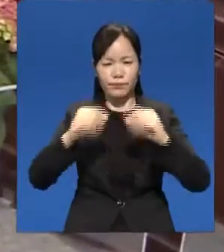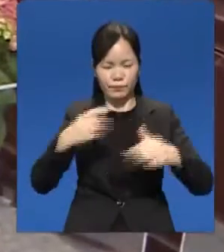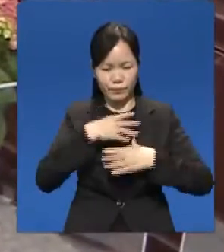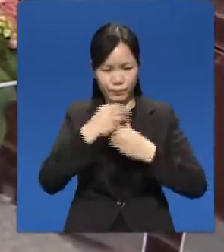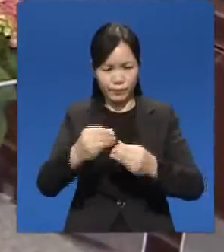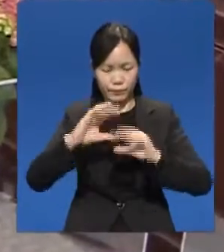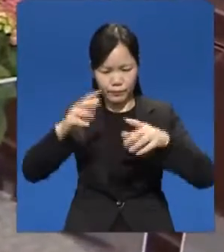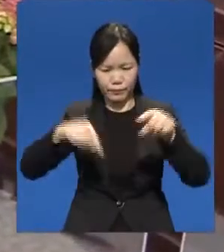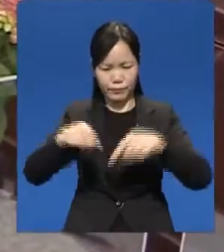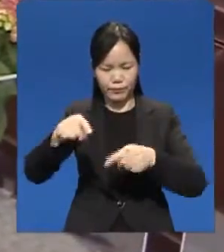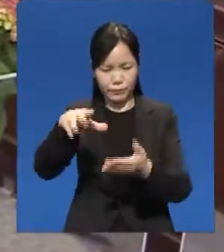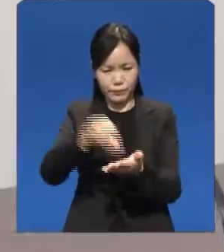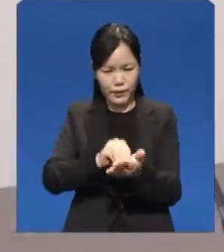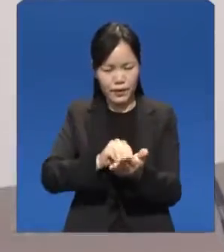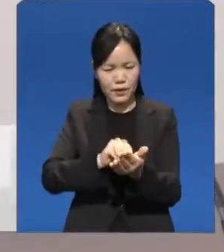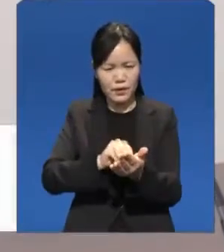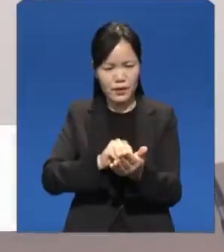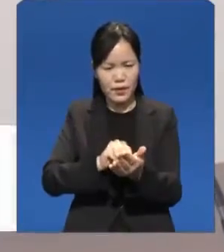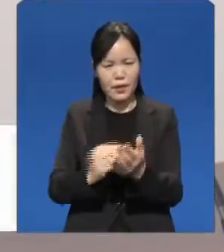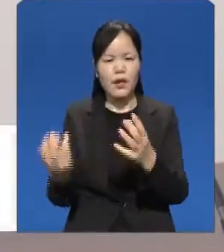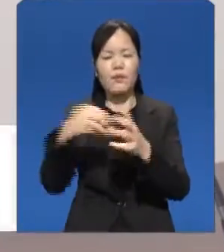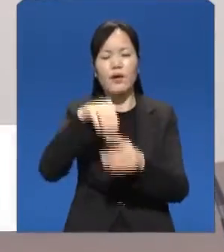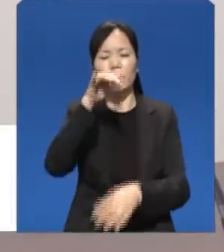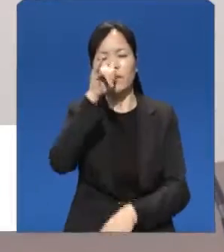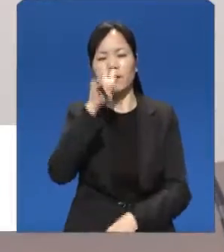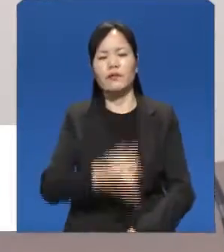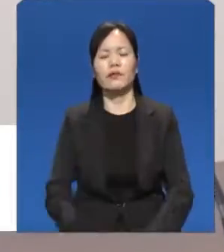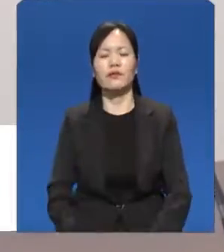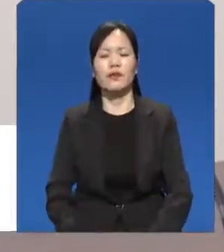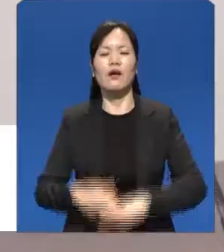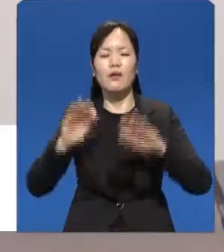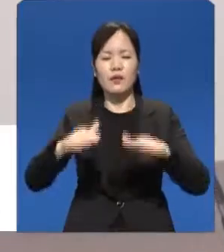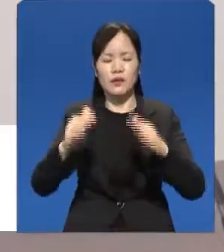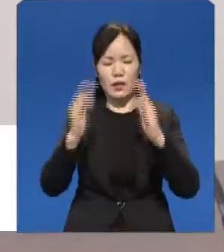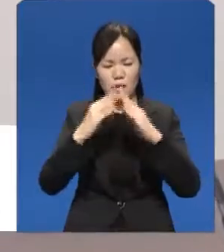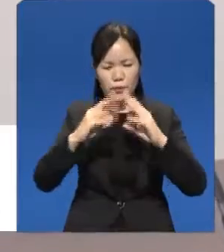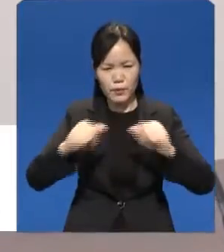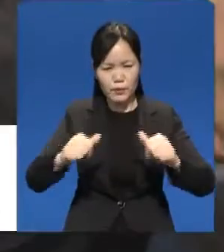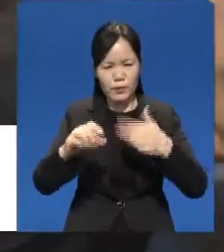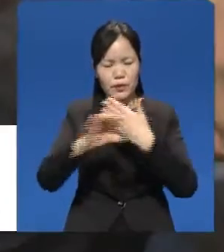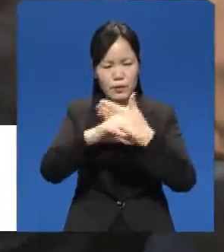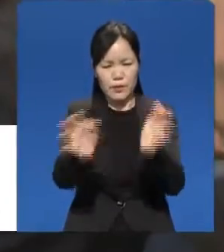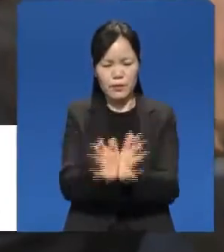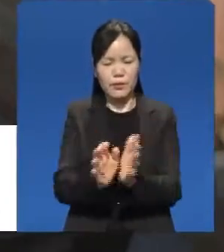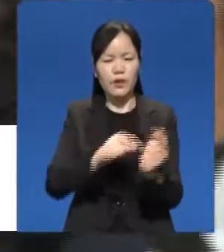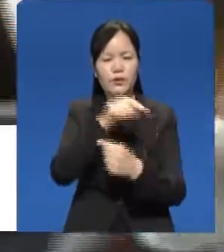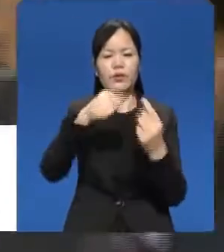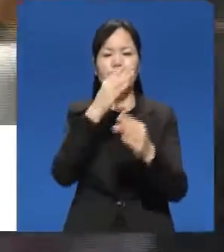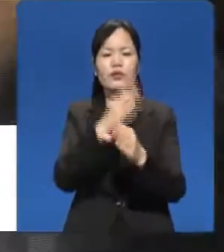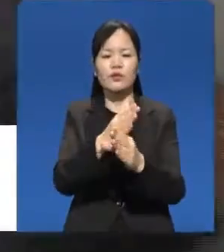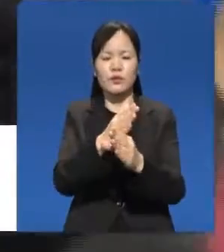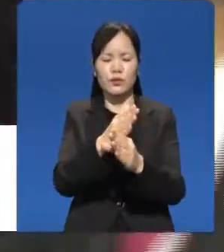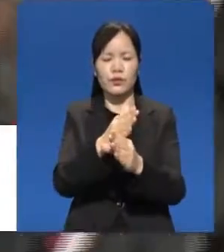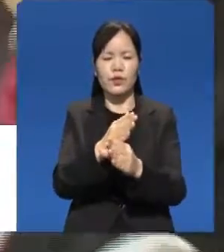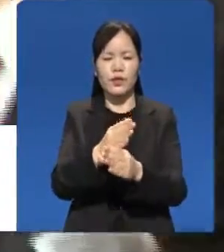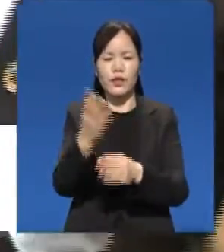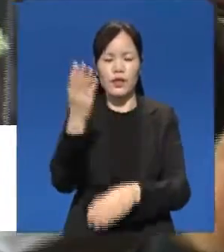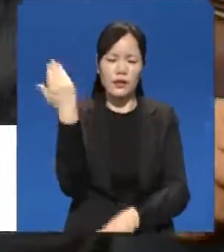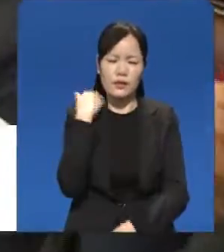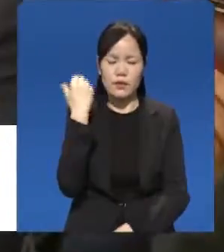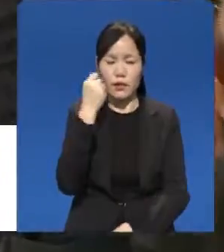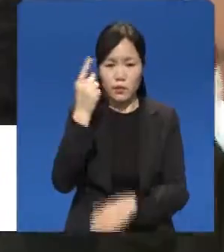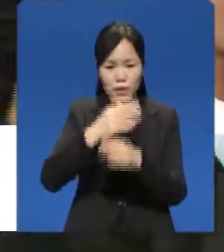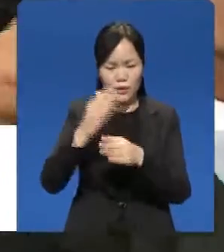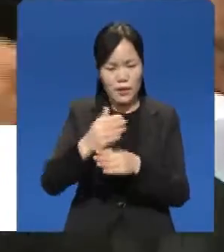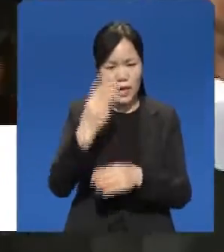안정도 국정과제의 우선순위에 올라있는 상태입니다. 현재 부동산 TF를 가동 중인 인수위는 임대차 3법